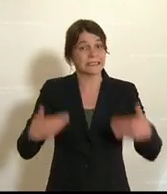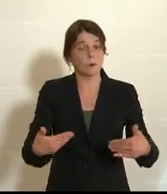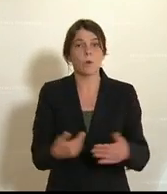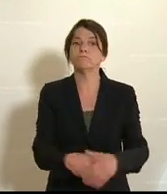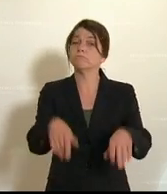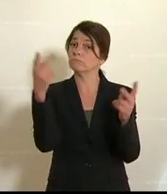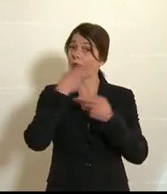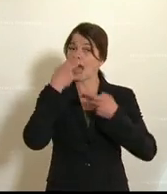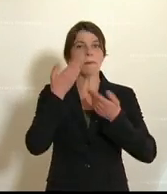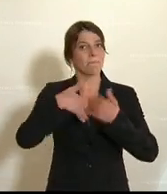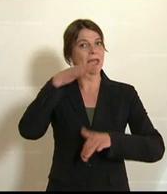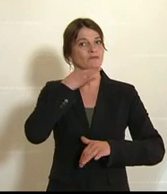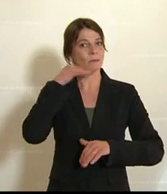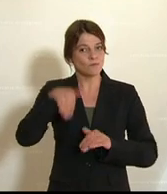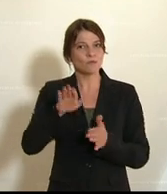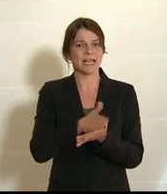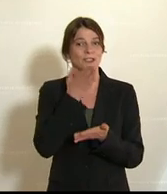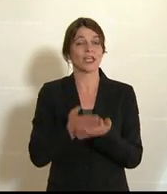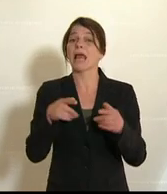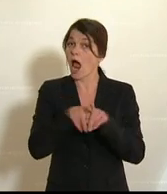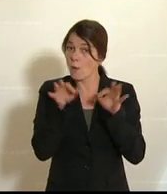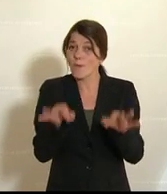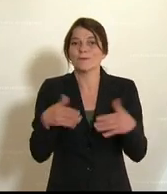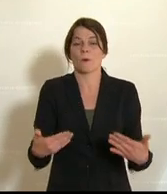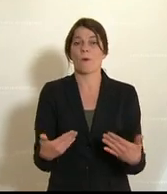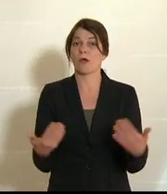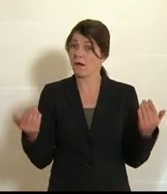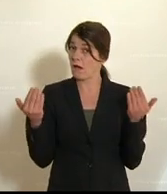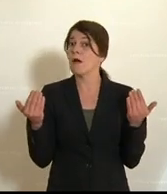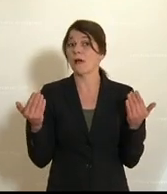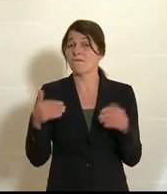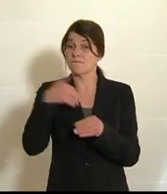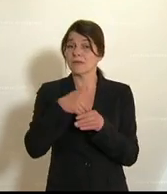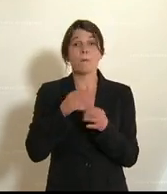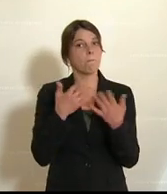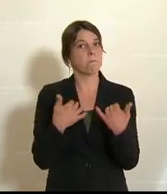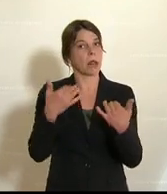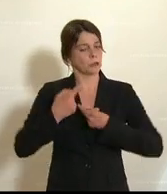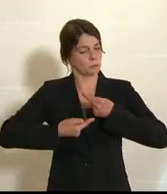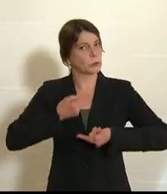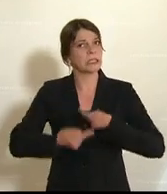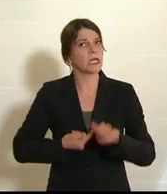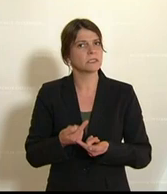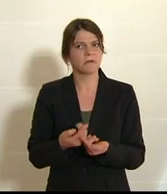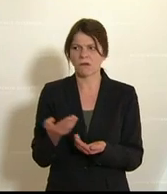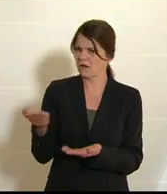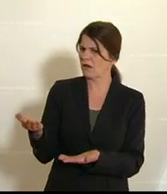dann letztlich die Mehrheit entscheidet. Das ist auch gut so. Aber es ist im Rahmen des parlamentarischen Prozesses, wird